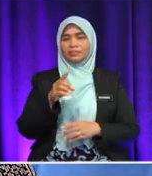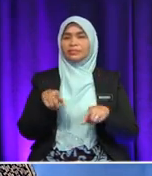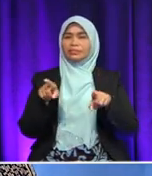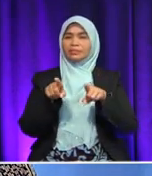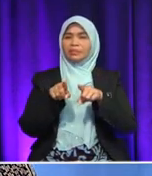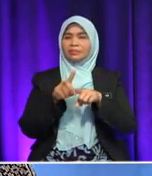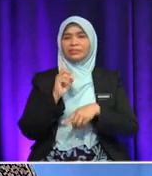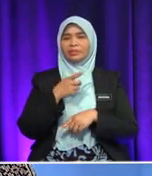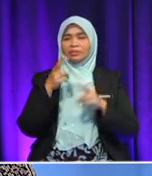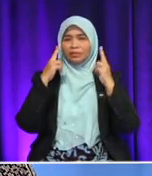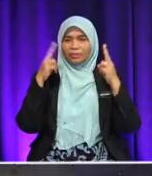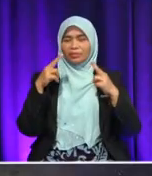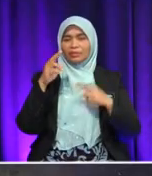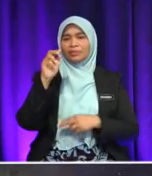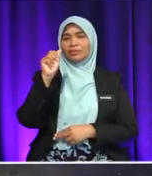hamri